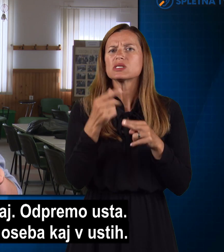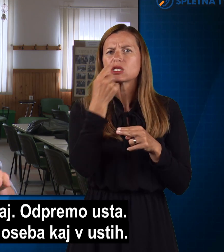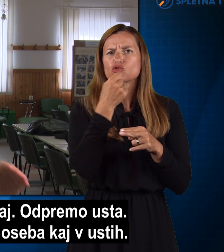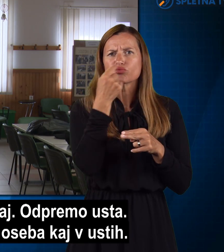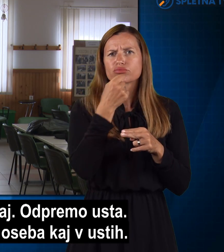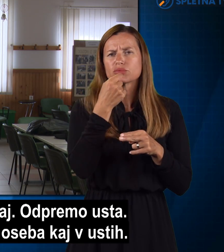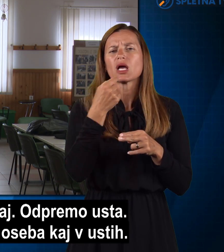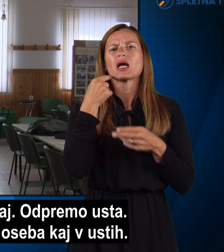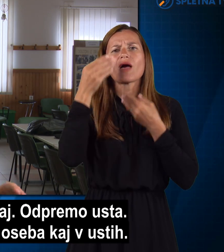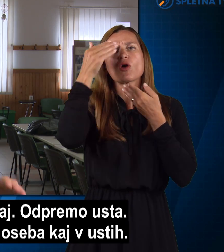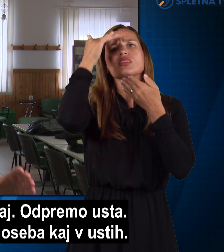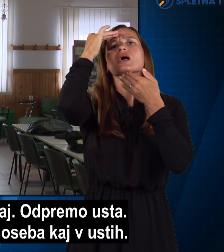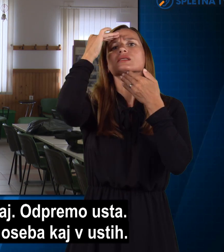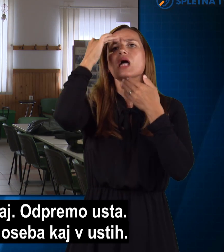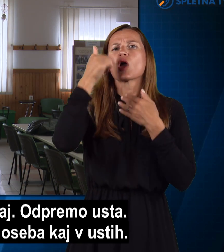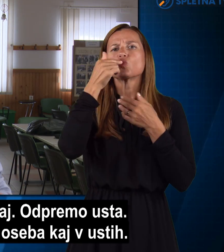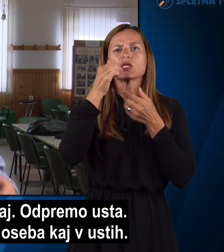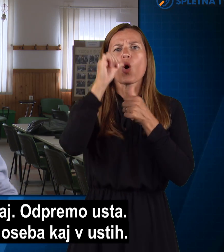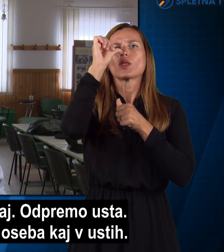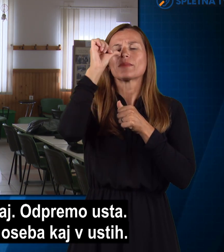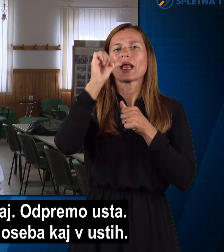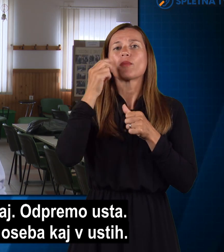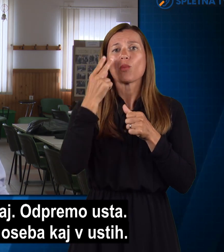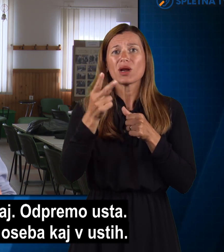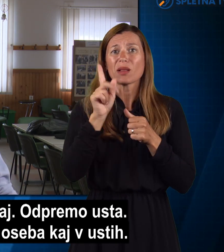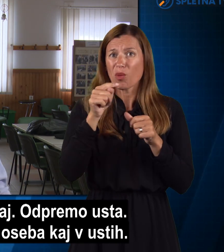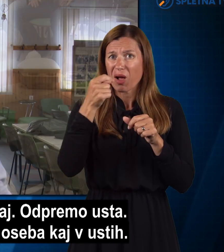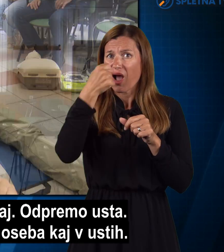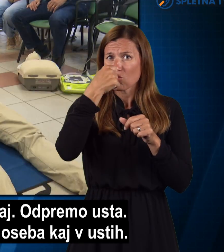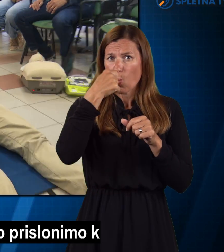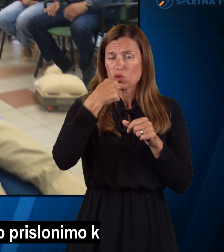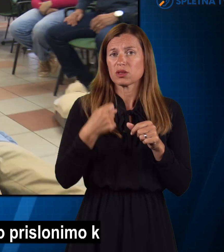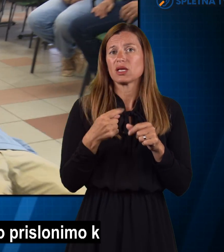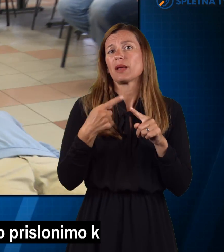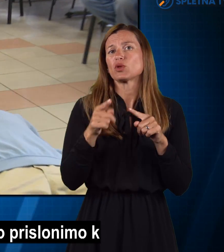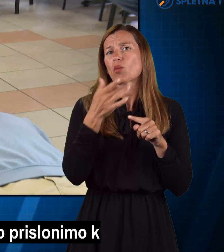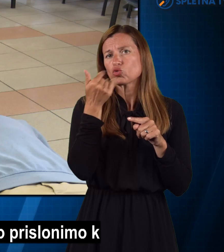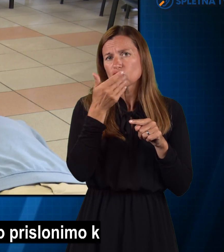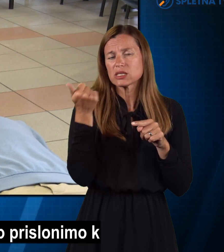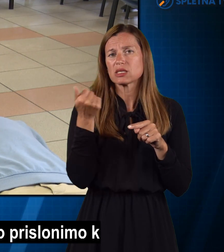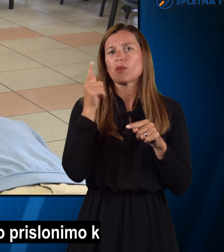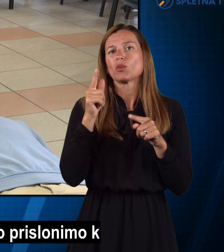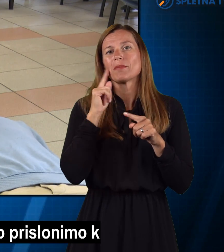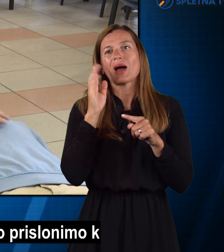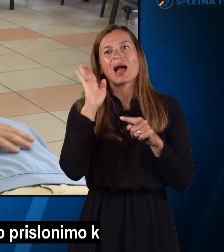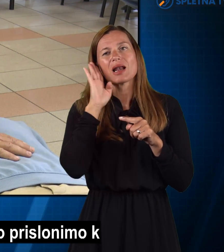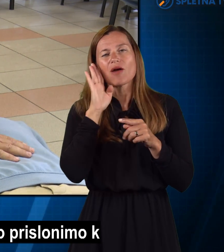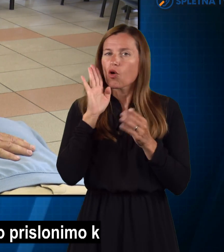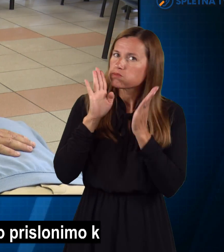pravi glavo zvrnemo nazaj, odpremo usta, pogledamo, če ima oseba mogoče kaj v ustih, potem pa našo glavo prislonimo